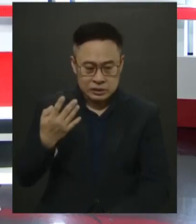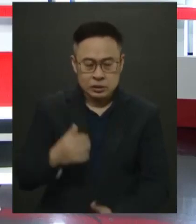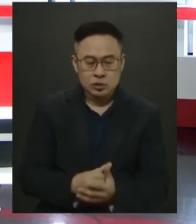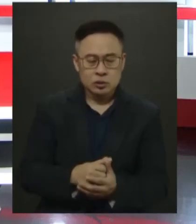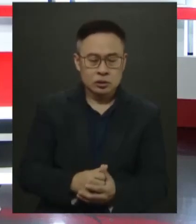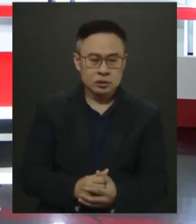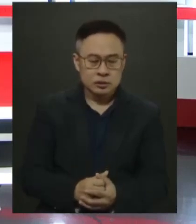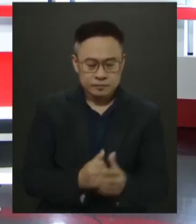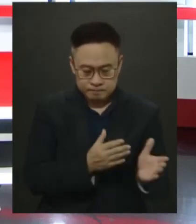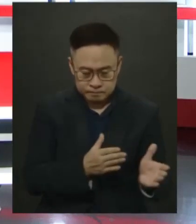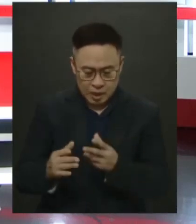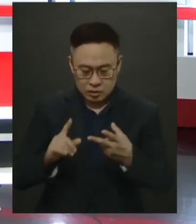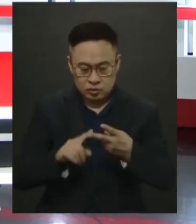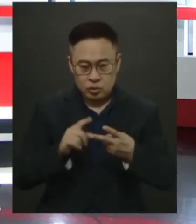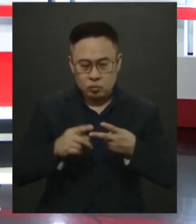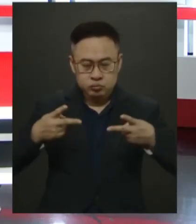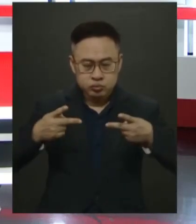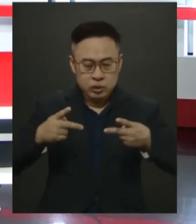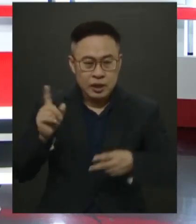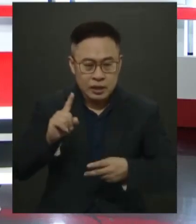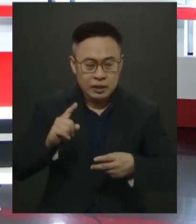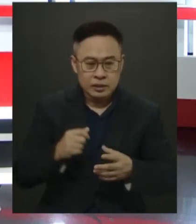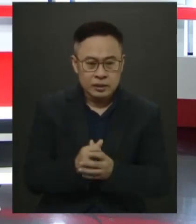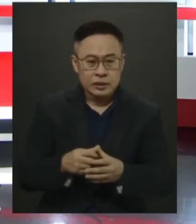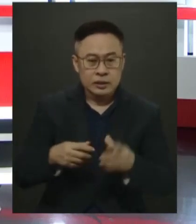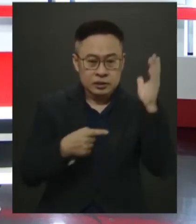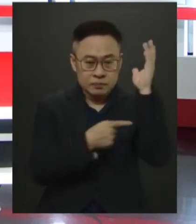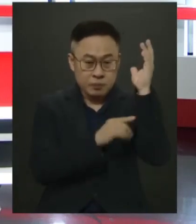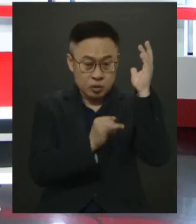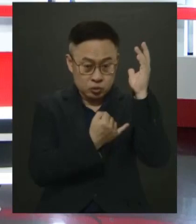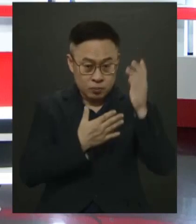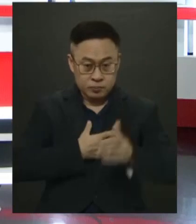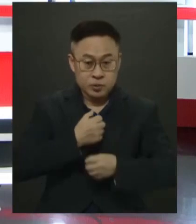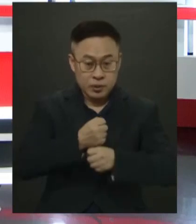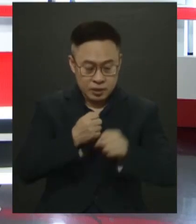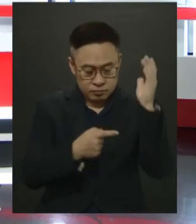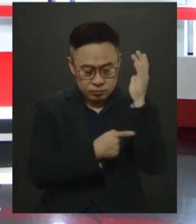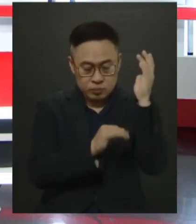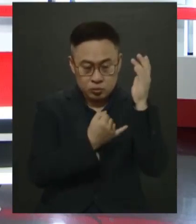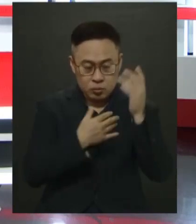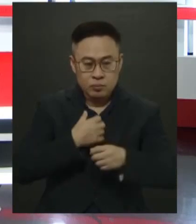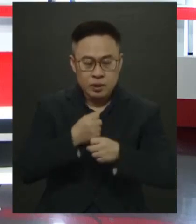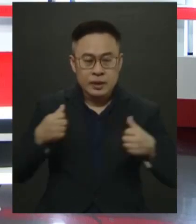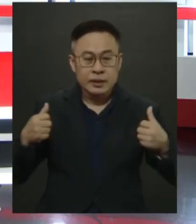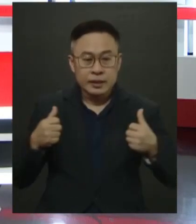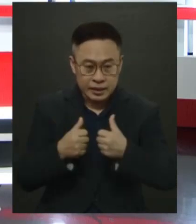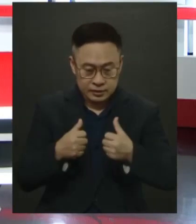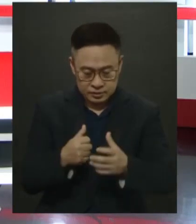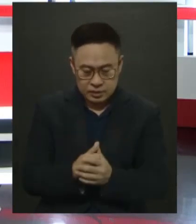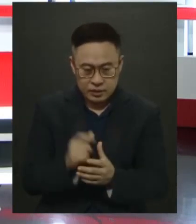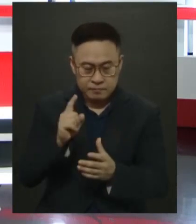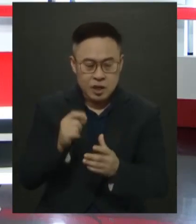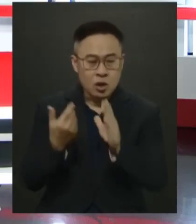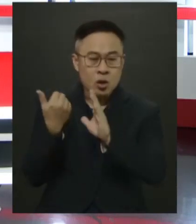ไปดูอีกหนคู่นะครับที่ผลงานก็ยอดเยี่ยมในบ้านเหมือนกันก็คือพีธีประจวบครับยังแข็งแกร่งในบ้านครับล่าสุดเมื่อคืนที่ผ่านมาครับก็เปิดบ้าน